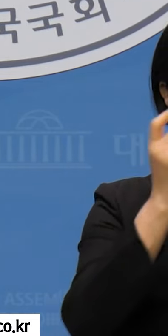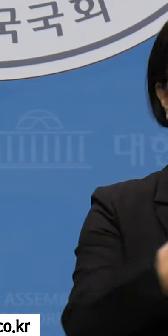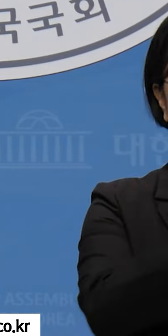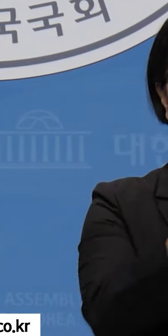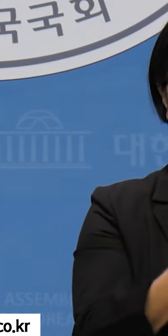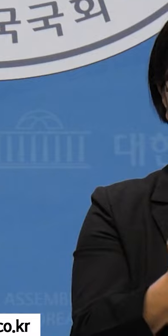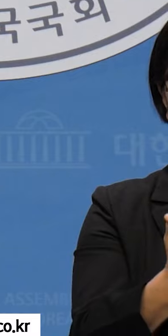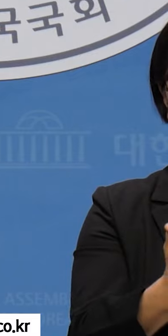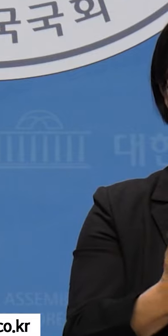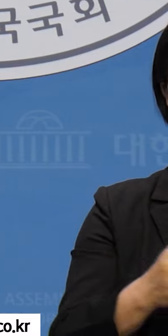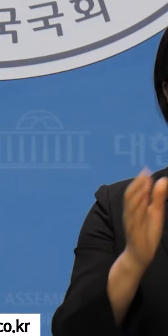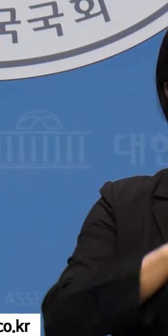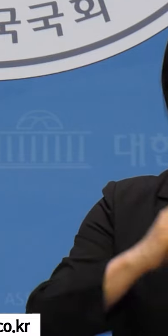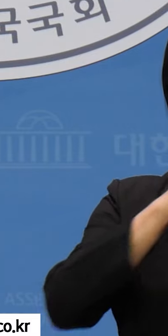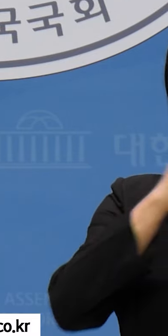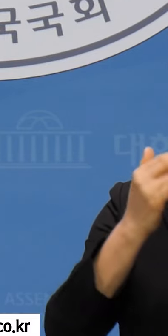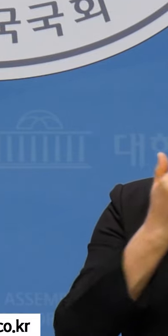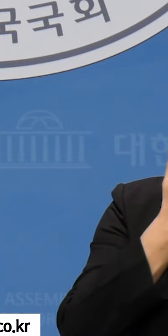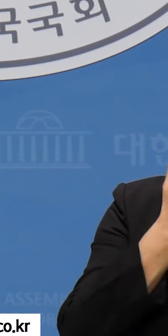위한 불공정